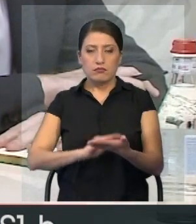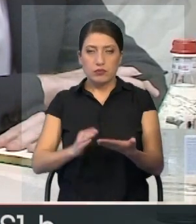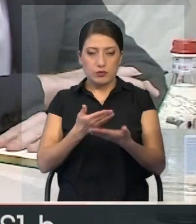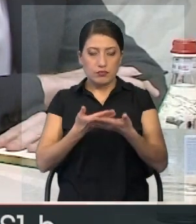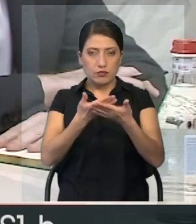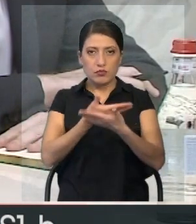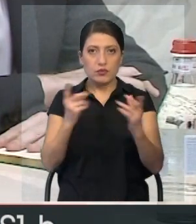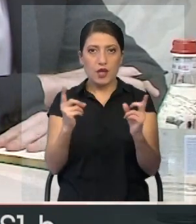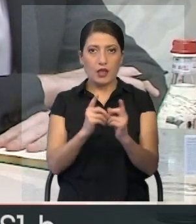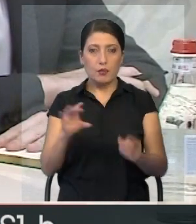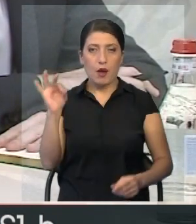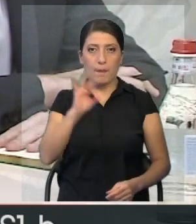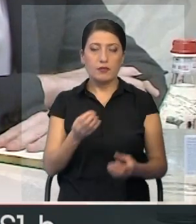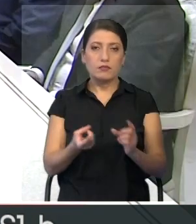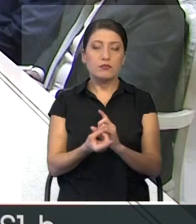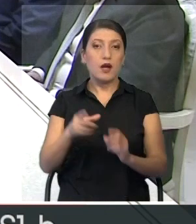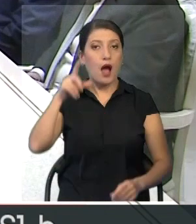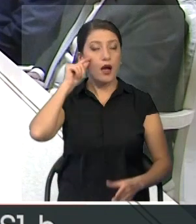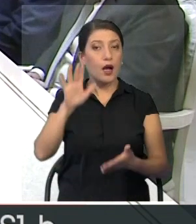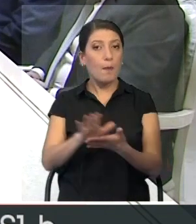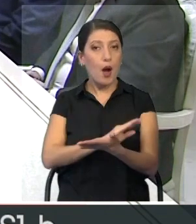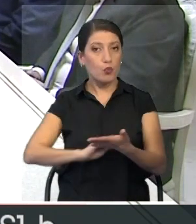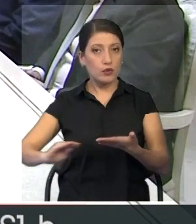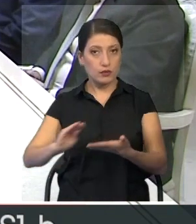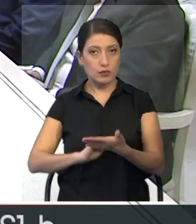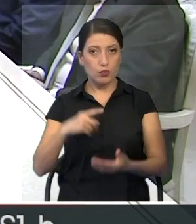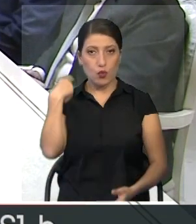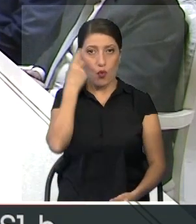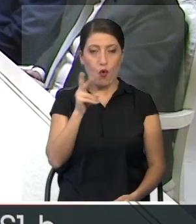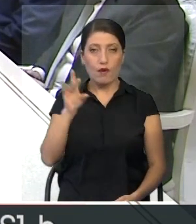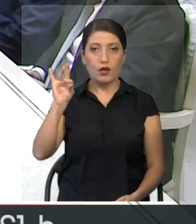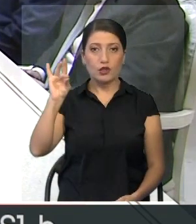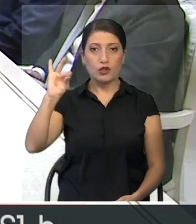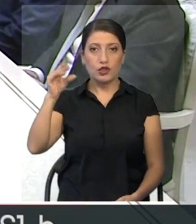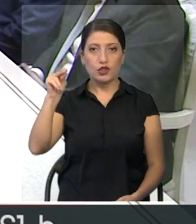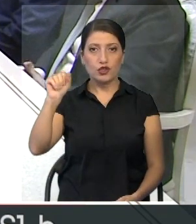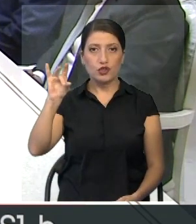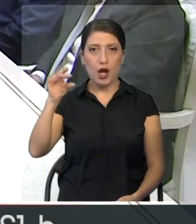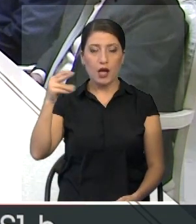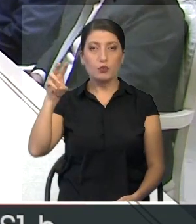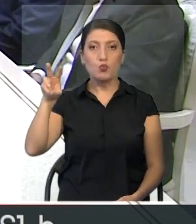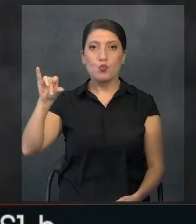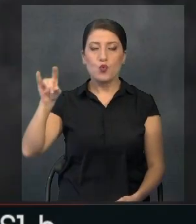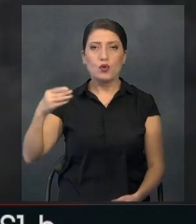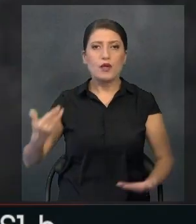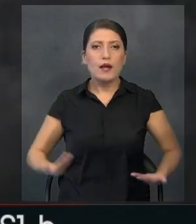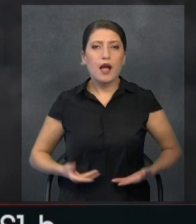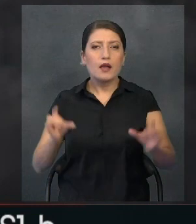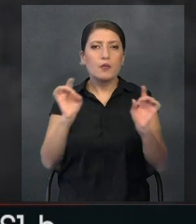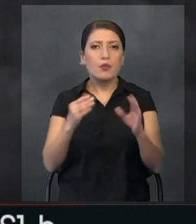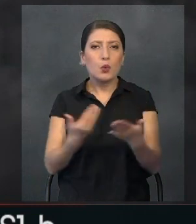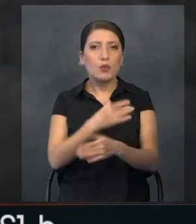չգտան հանդիպման մասին։ Փոխարենը հայկական մամուլը հիշեցնում է, թե ով է Ռիչարդ Մուրը և նրա կենսագրության նոր դրվագներ